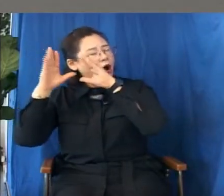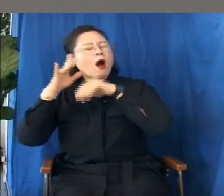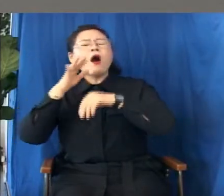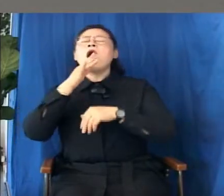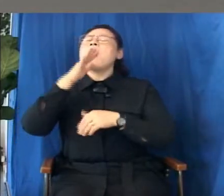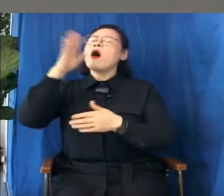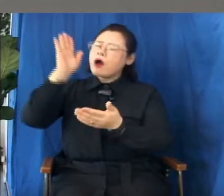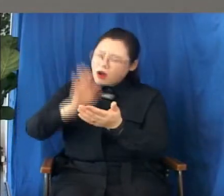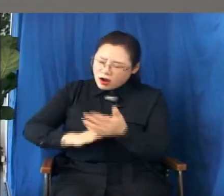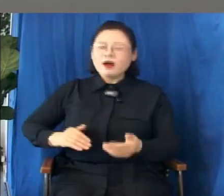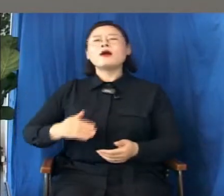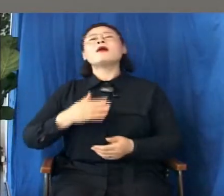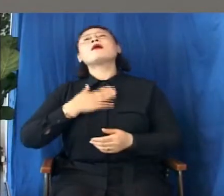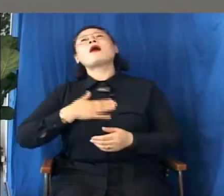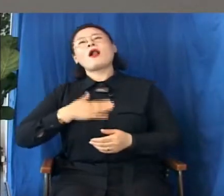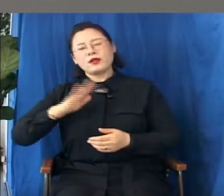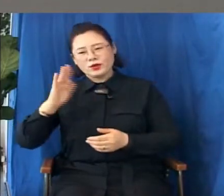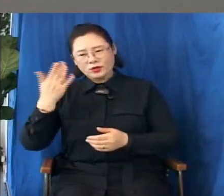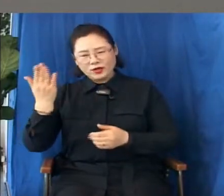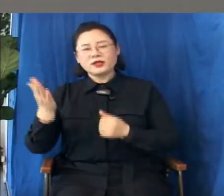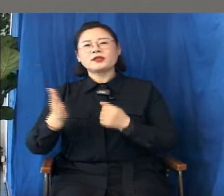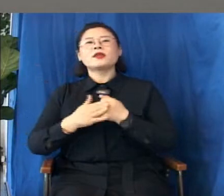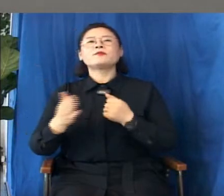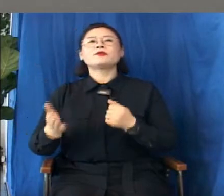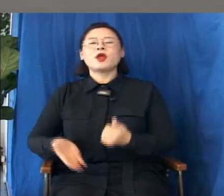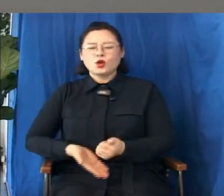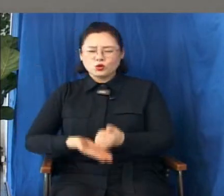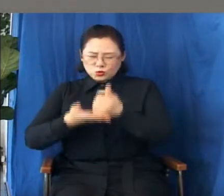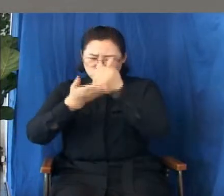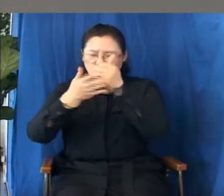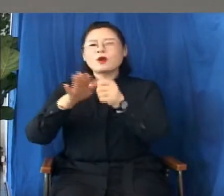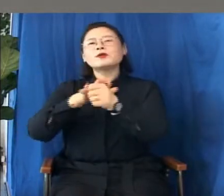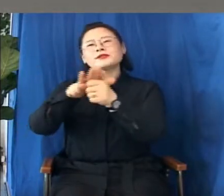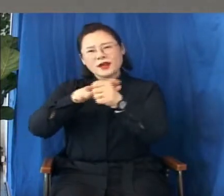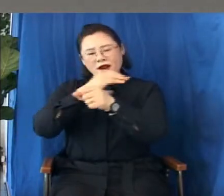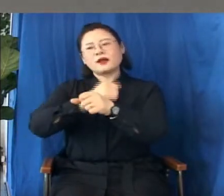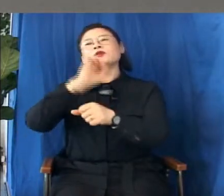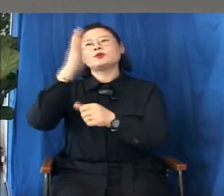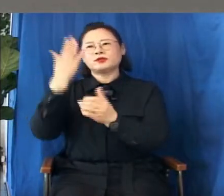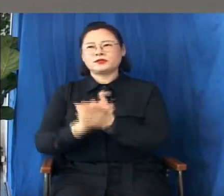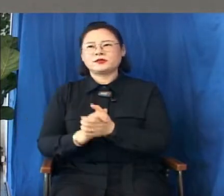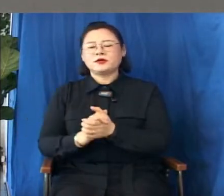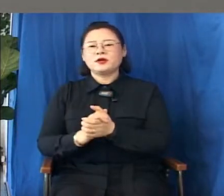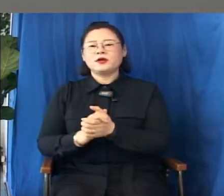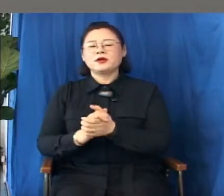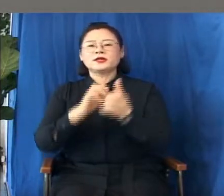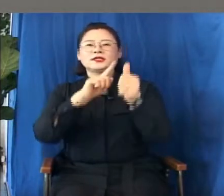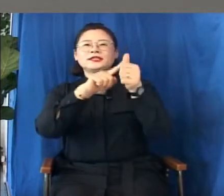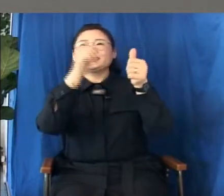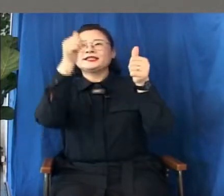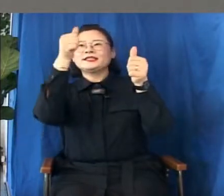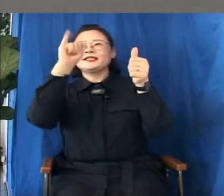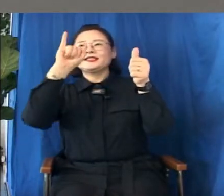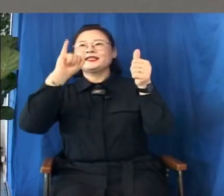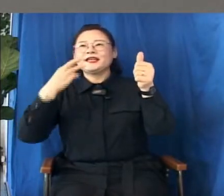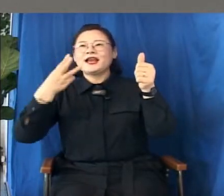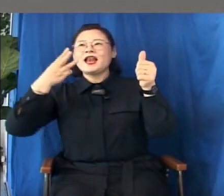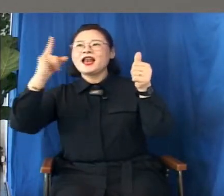가르쳐주니까 너무 존경을 받고 사랑을 받았던 겁니다. 근데 그의 힐렐의 아들이